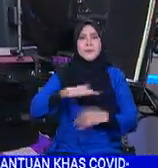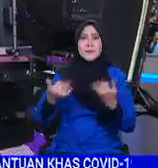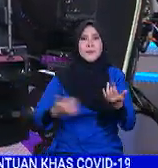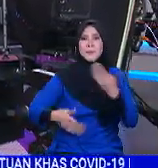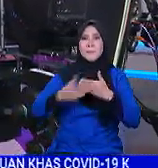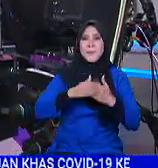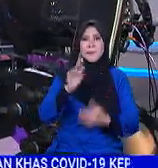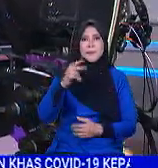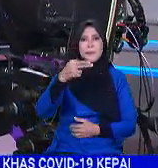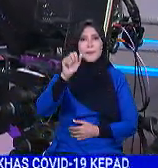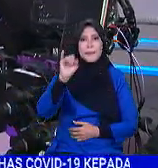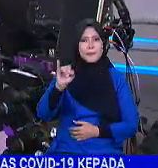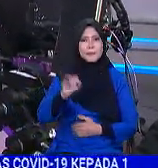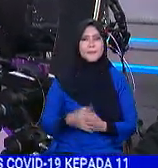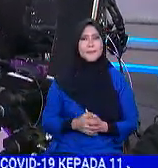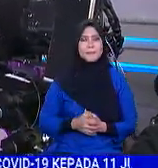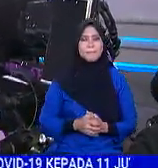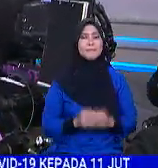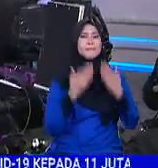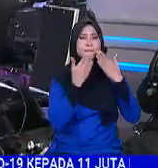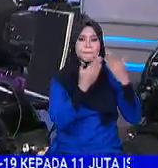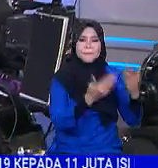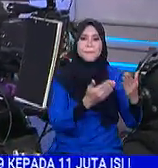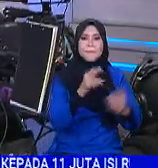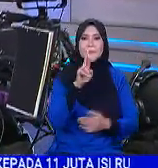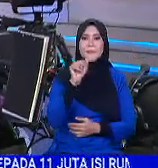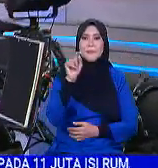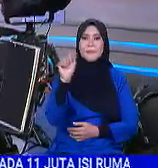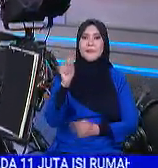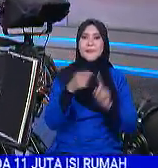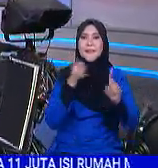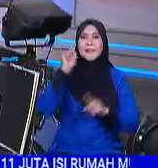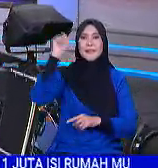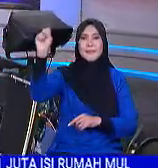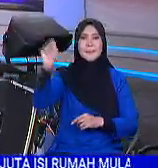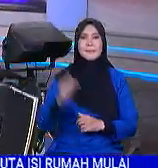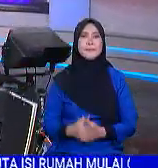kain Silk and the Oh baik su Bekasi retaliation dari